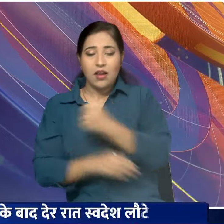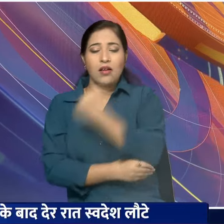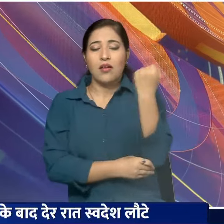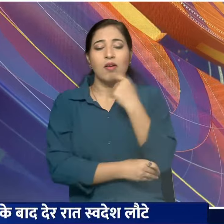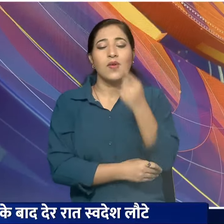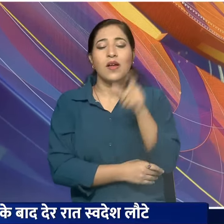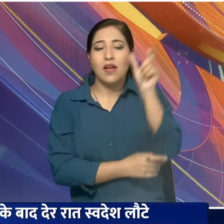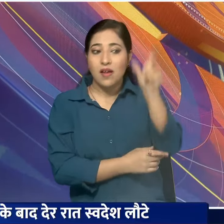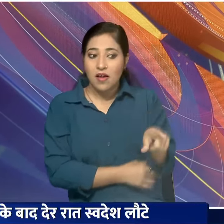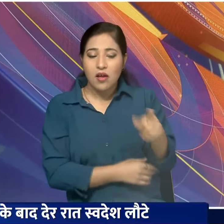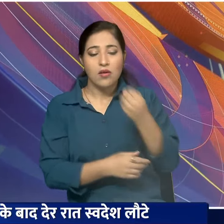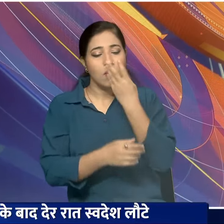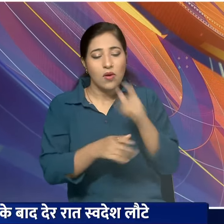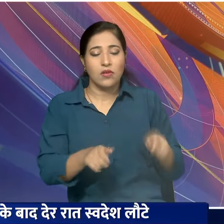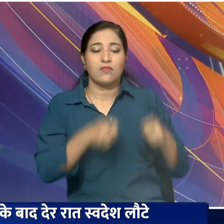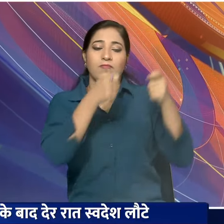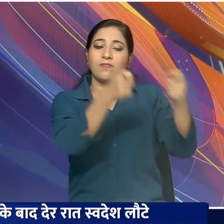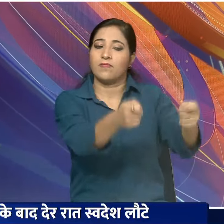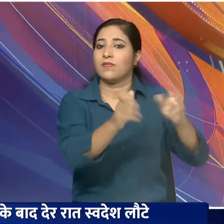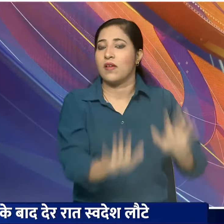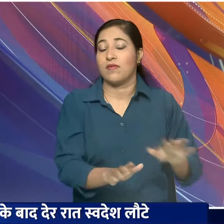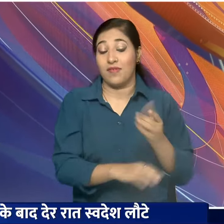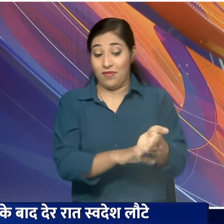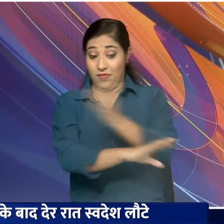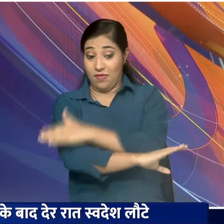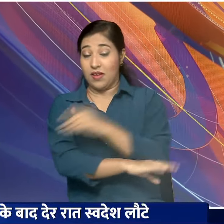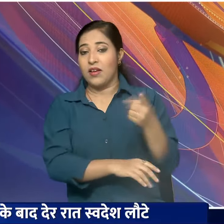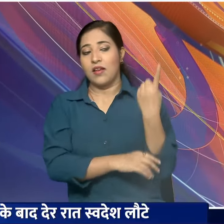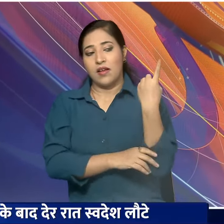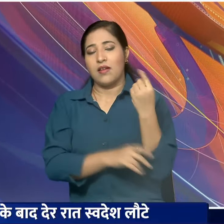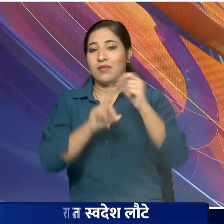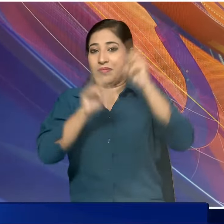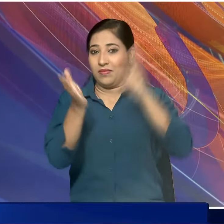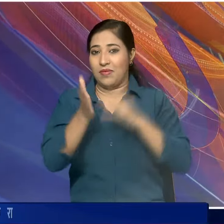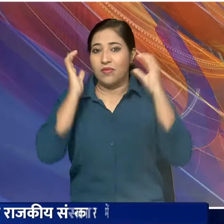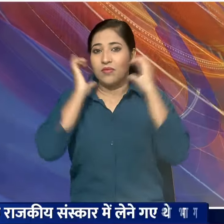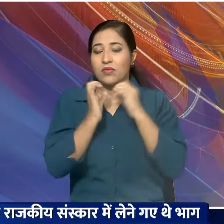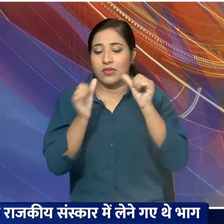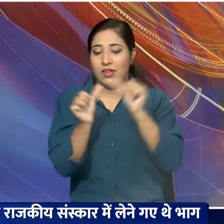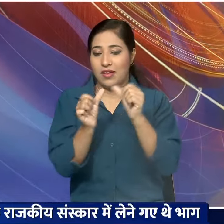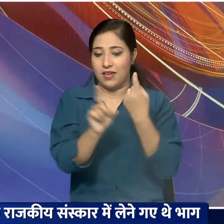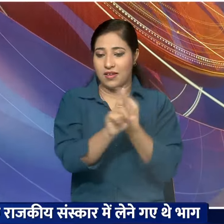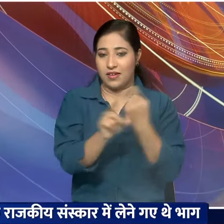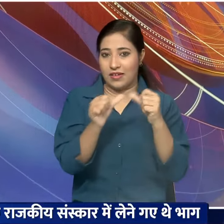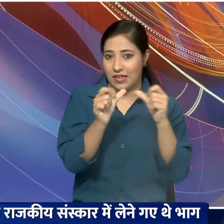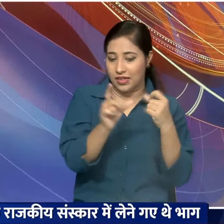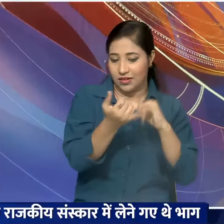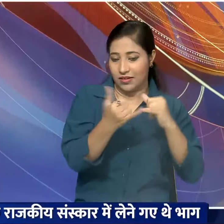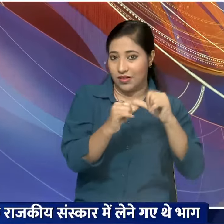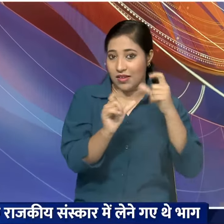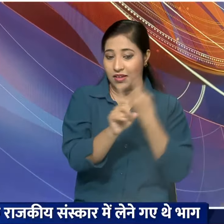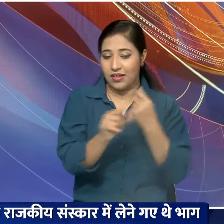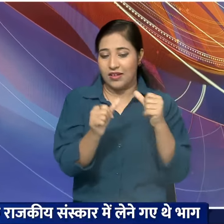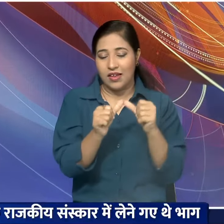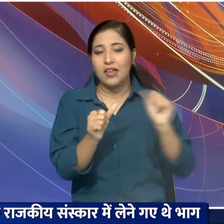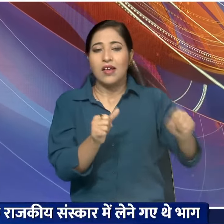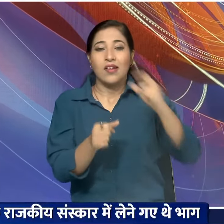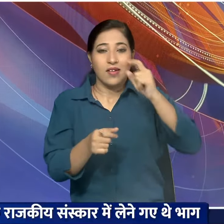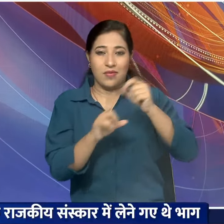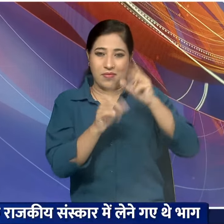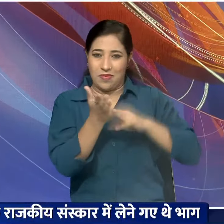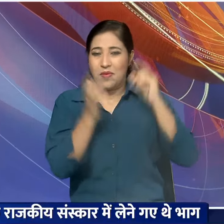को श्रद्धांजलि अर्पित की। इससे पहले कल प्रधानमंत्री ने आकासाका पैलेस में शिंजो आबे की पत्नी श्रीमती